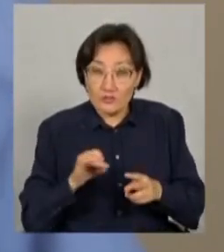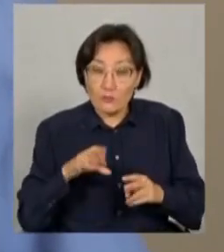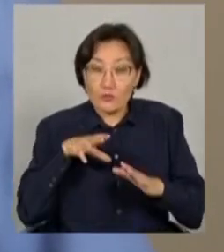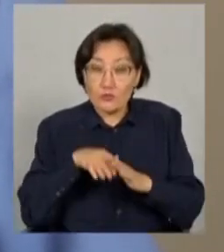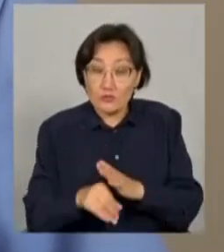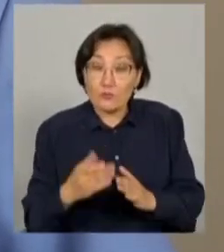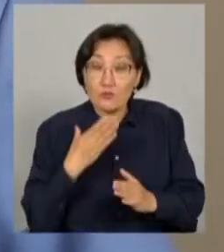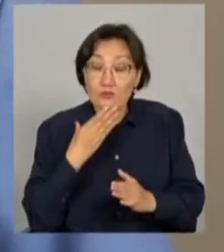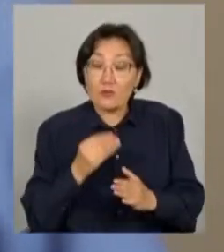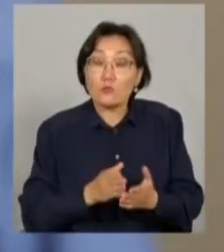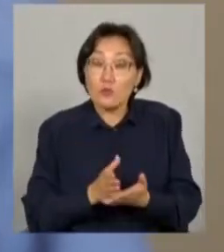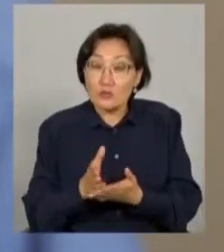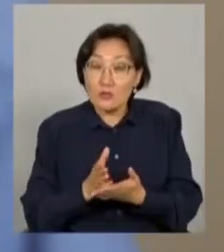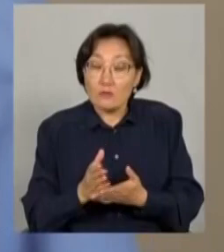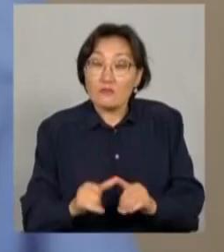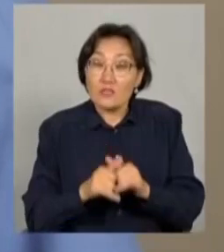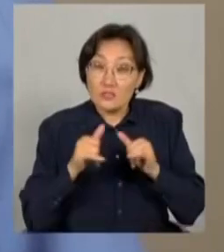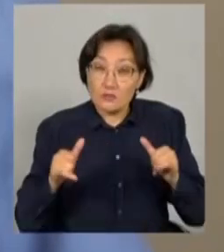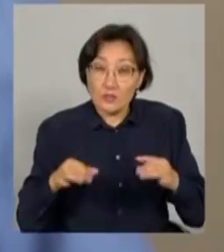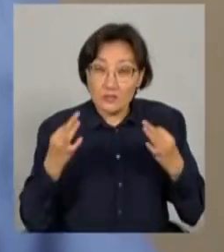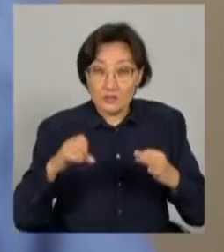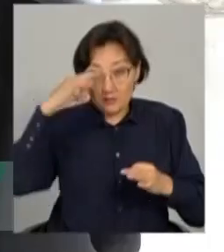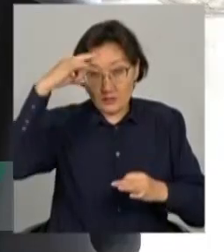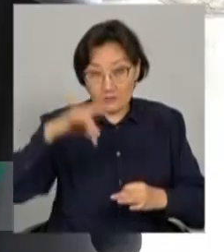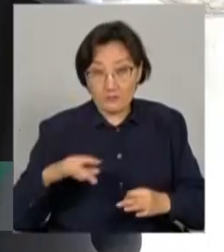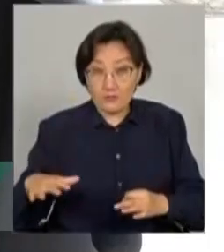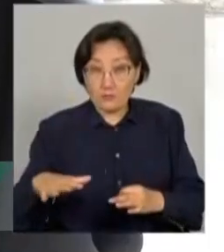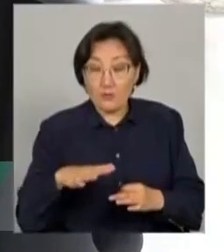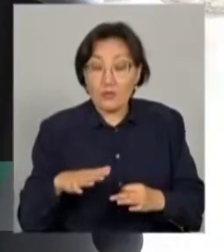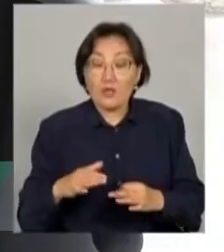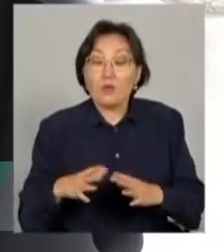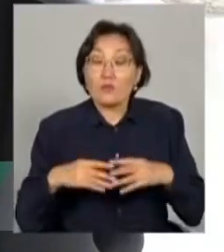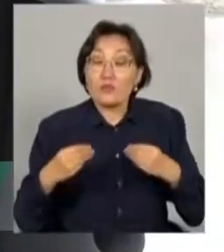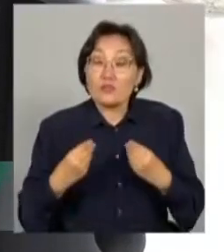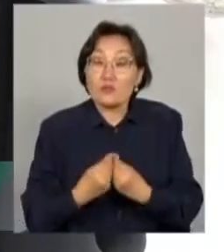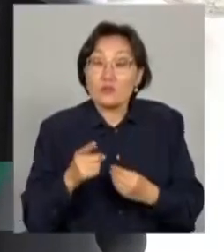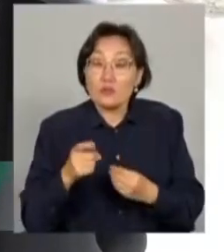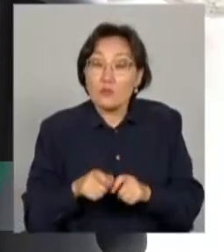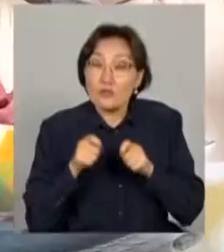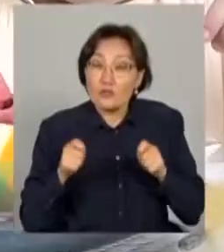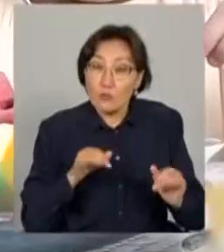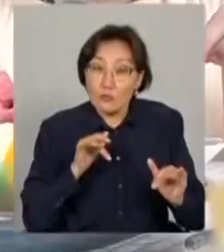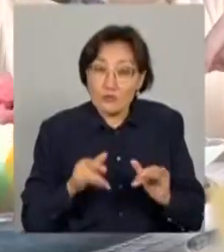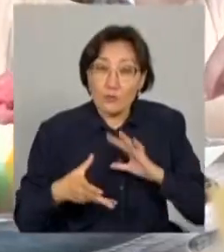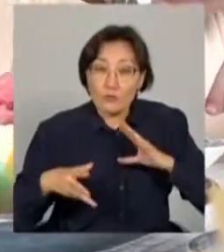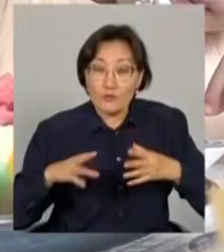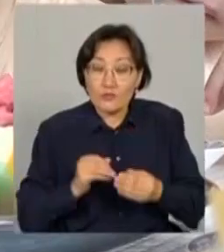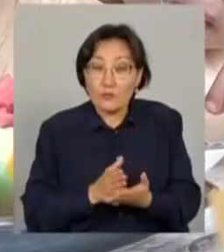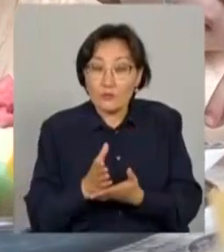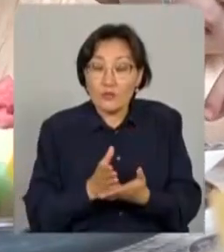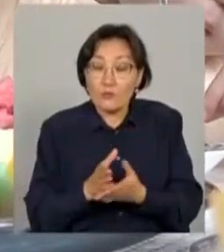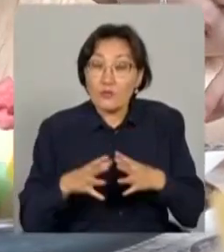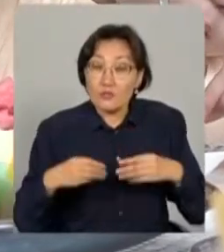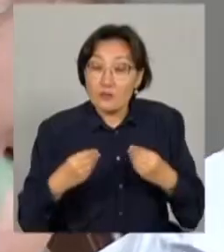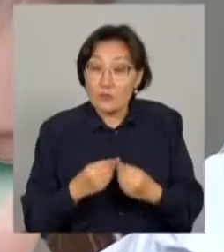внести свою лепту какую-то в развитие независимого Казахстана. За плечами семьи Рамиевых сотни раскрытых дел. Общий стаж службы